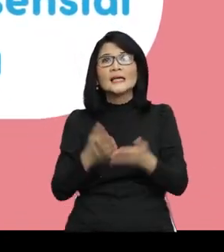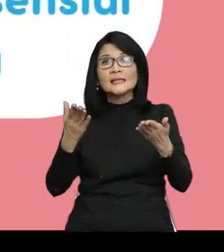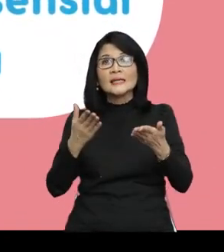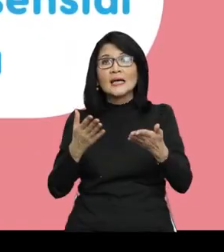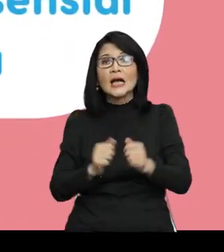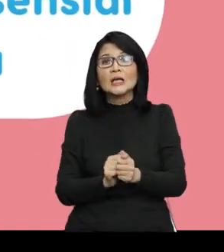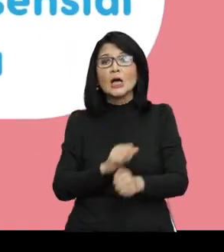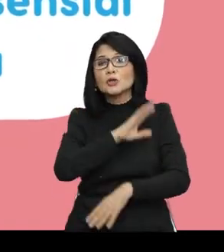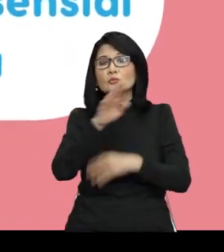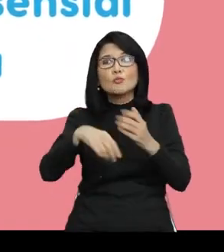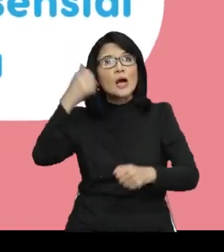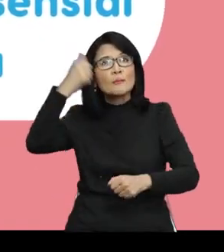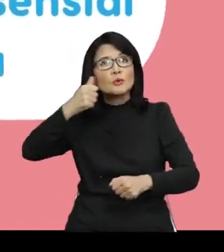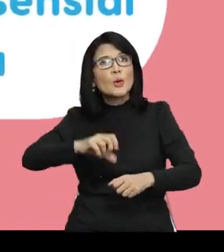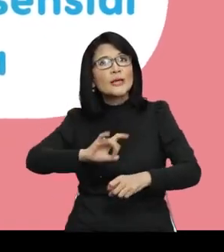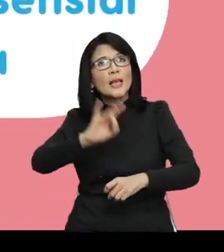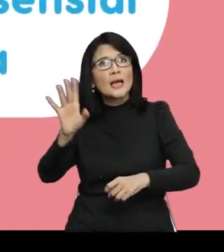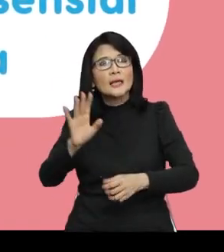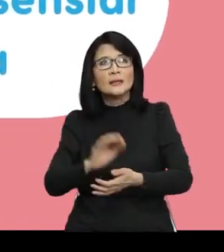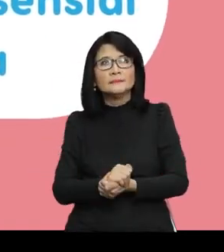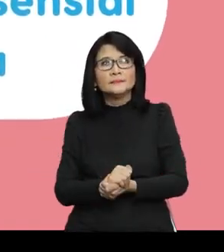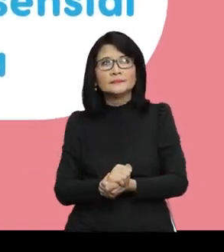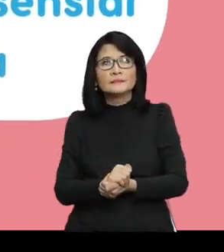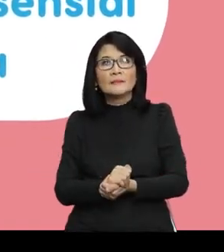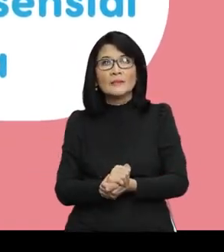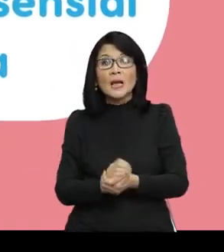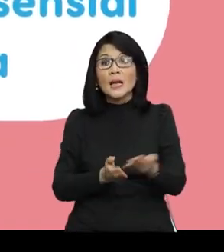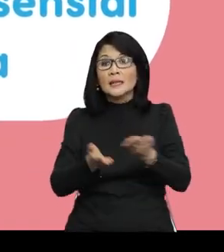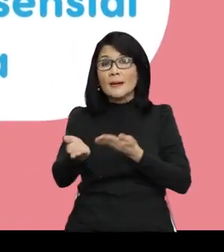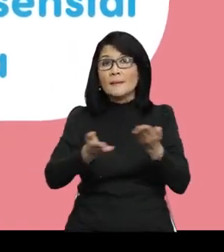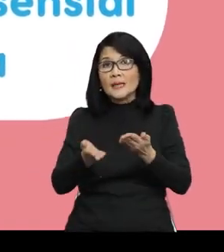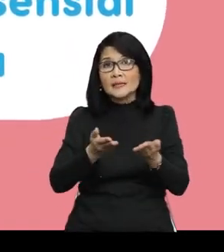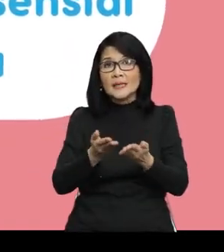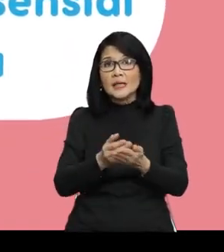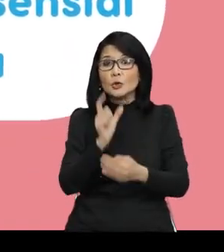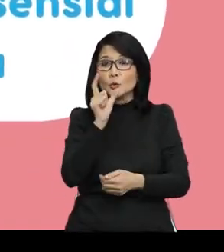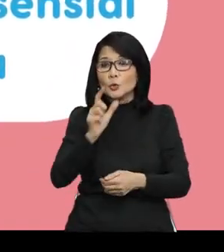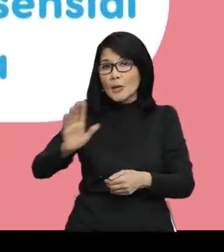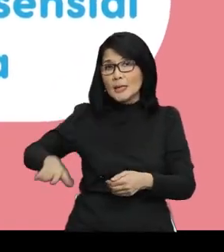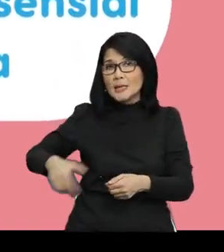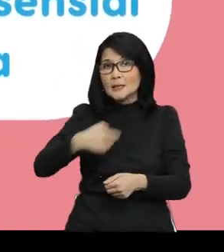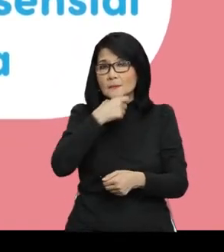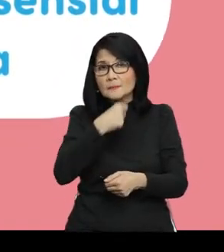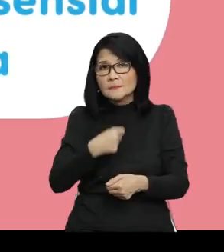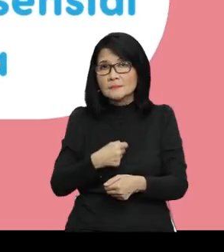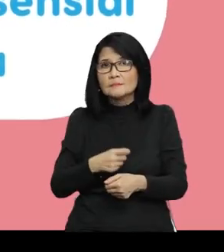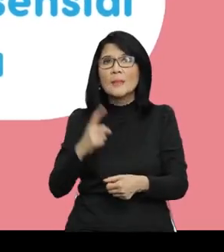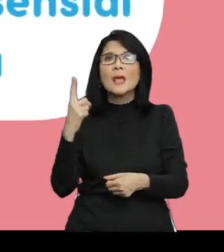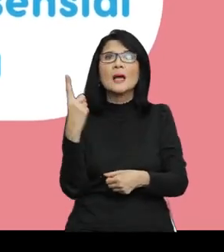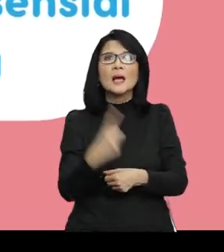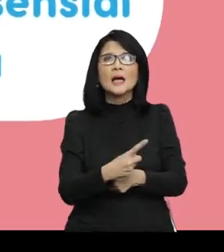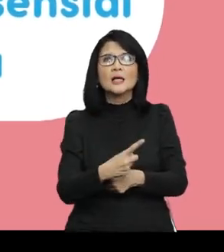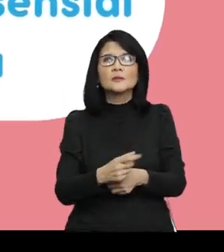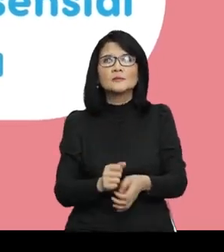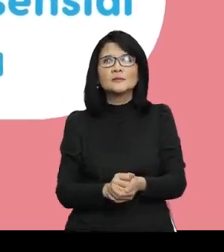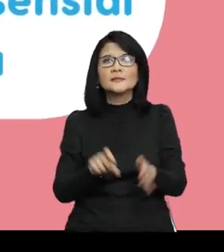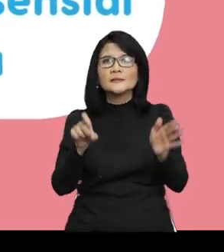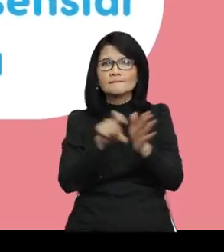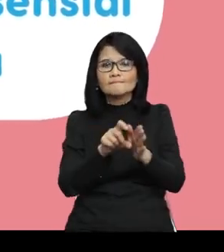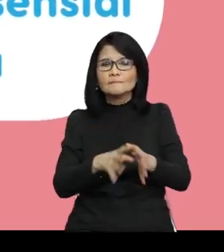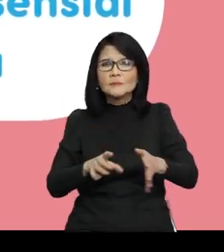pemenuhan kebutuhan esensial lainnya. Dalam pelaksanaan pelayanan untuk balita dan lansia, harus dilakukan